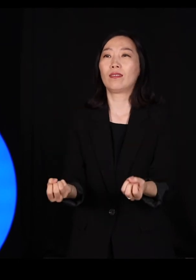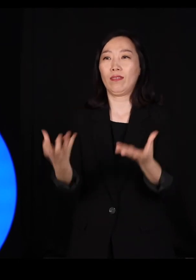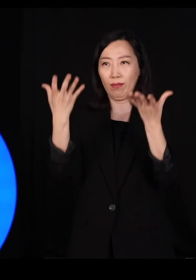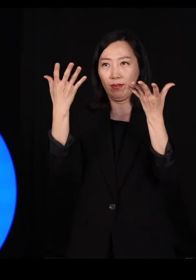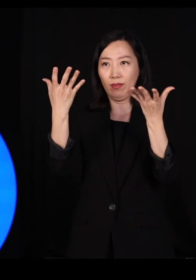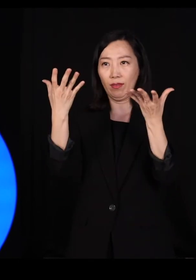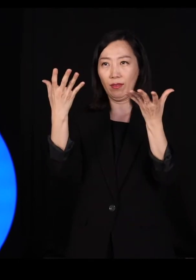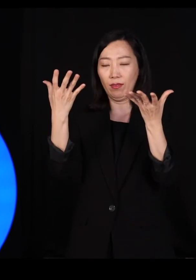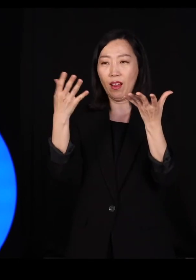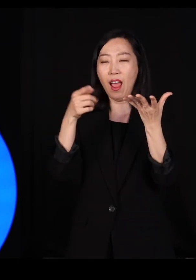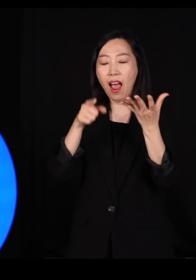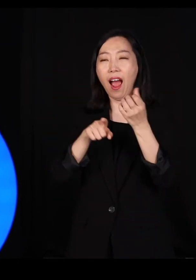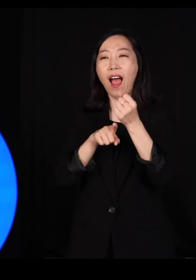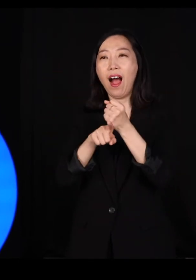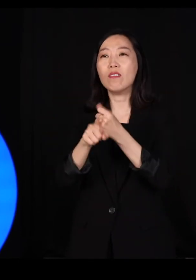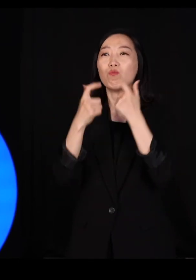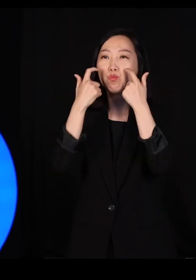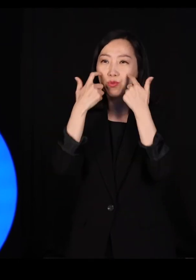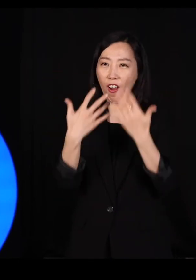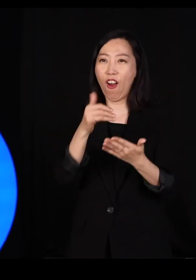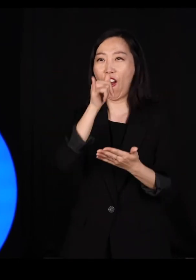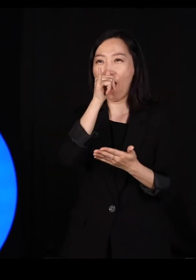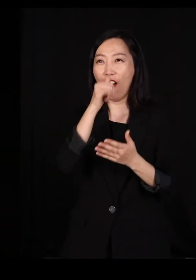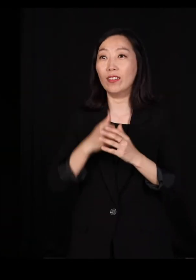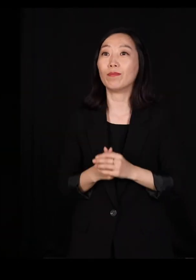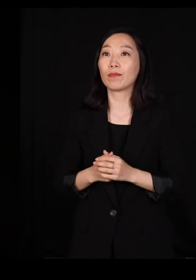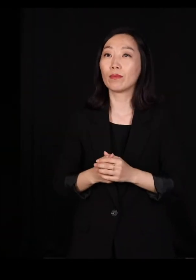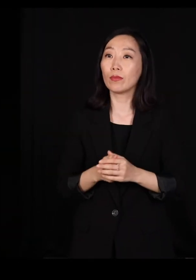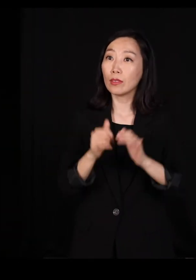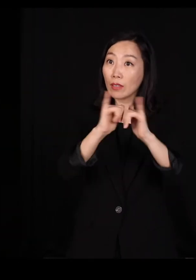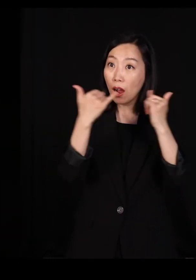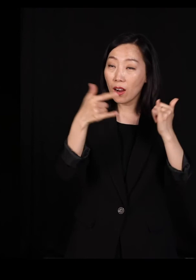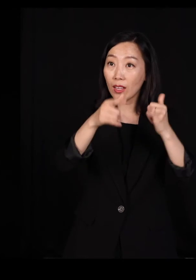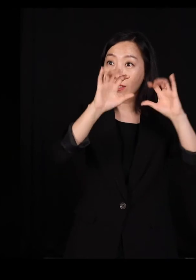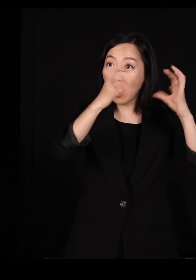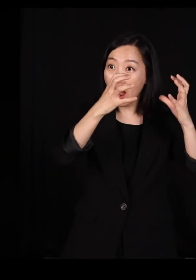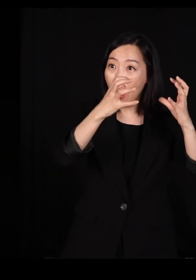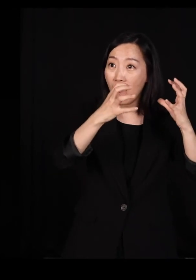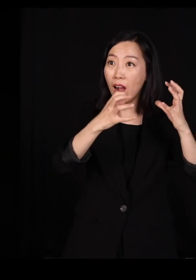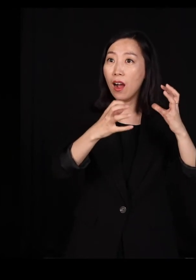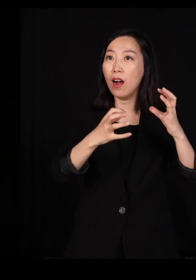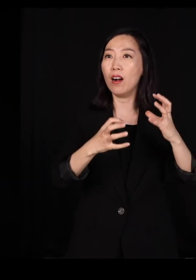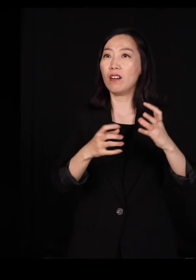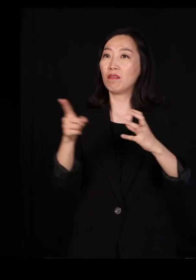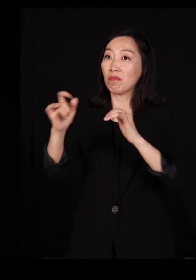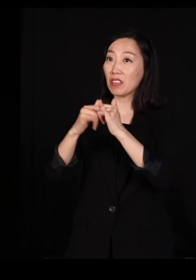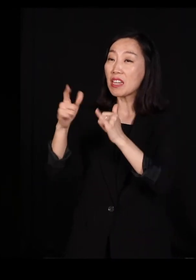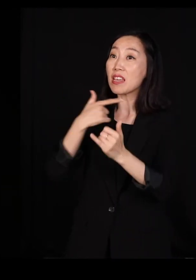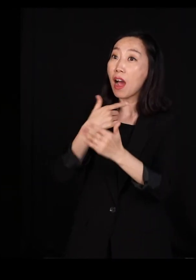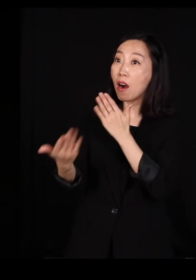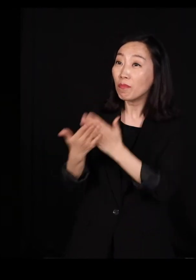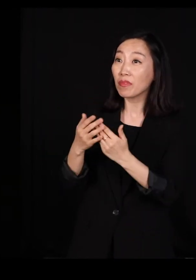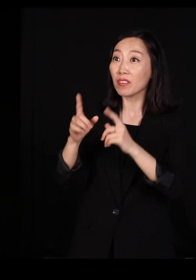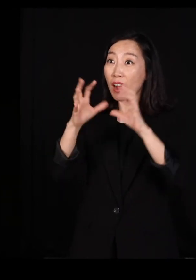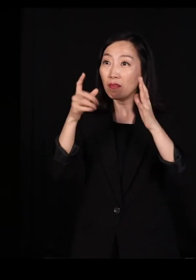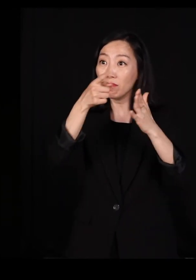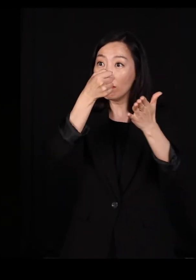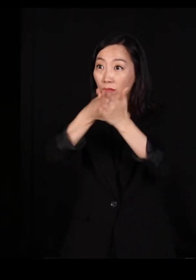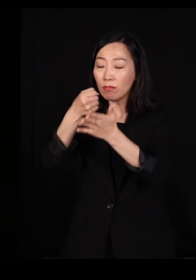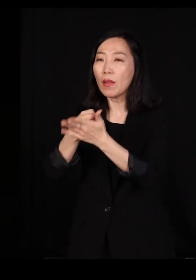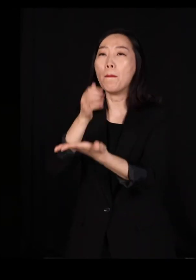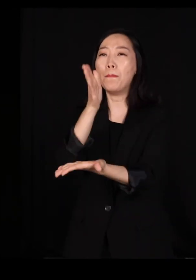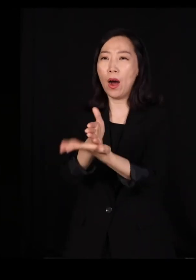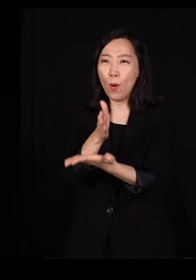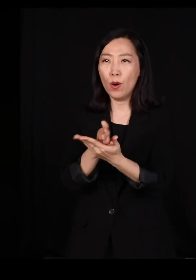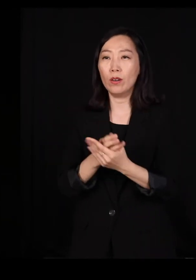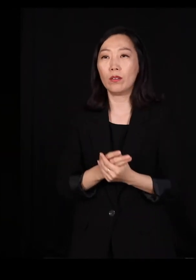주관한 의도는 분명합니다. 어떤 사람을 국적이라든지 피부빛이라든지 그 사람의 삶의 경험으로 단정짓지